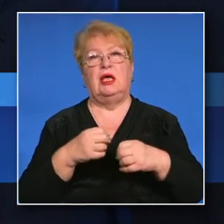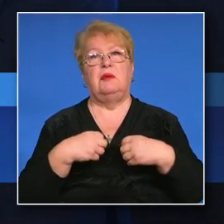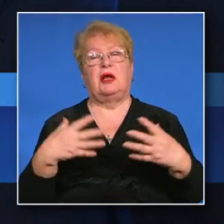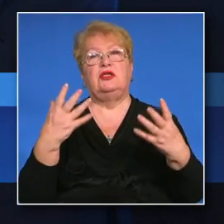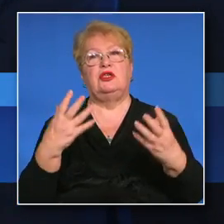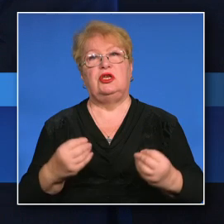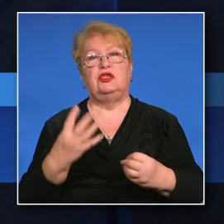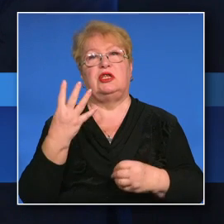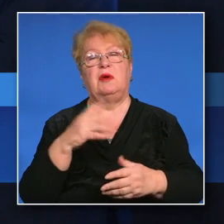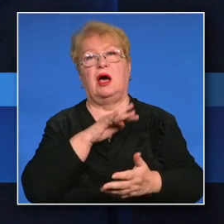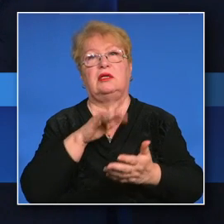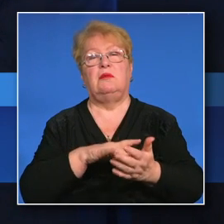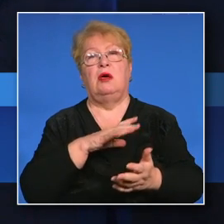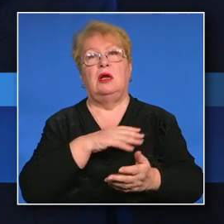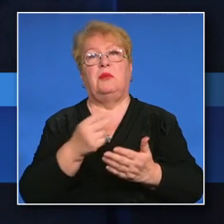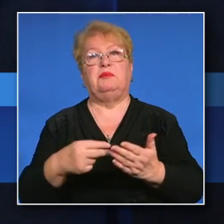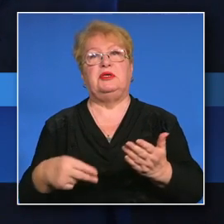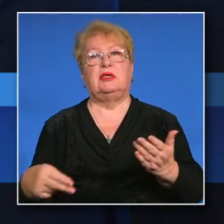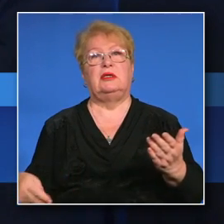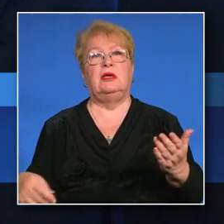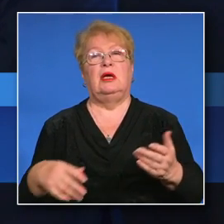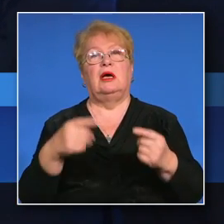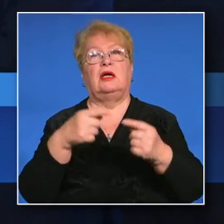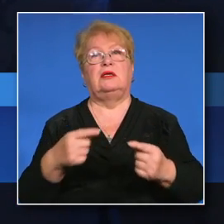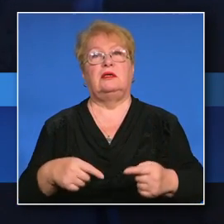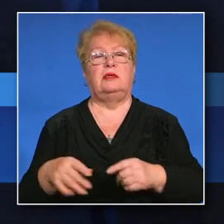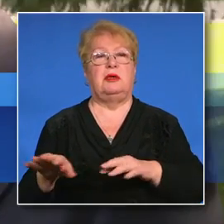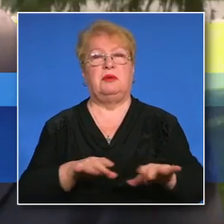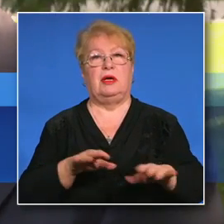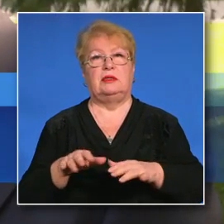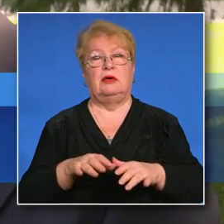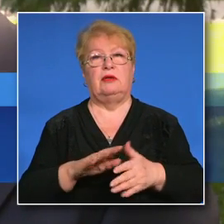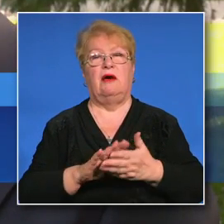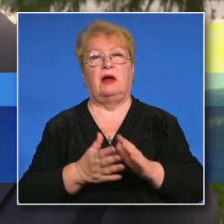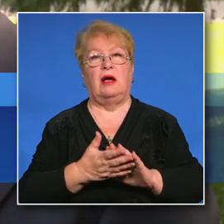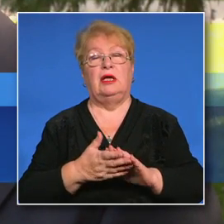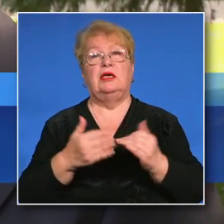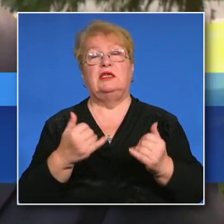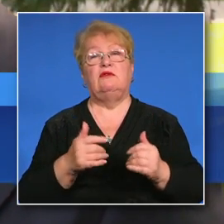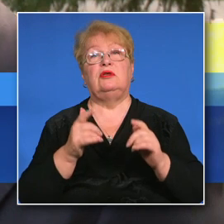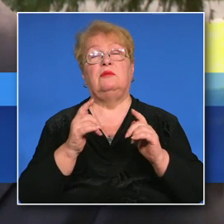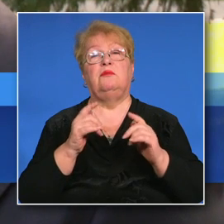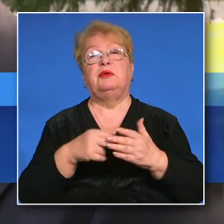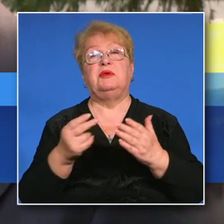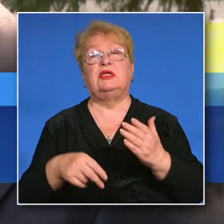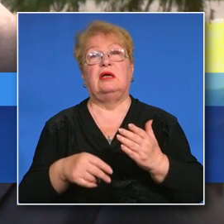день с четырьмя городами были подписаны детализации конкретных мероприятий. И сегодня мы подписали